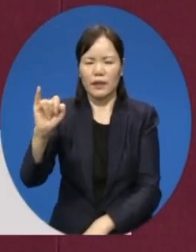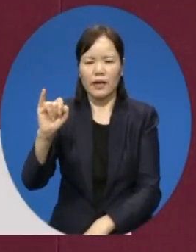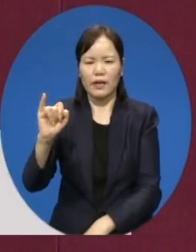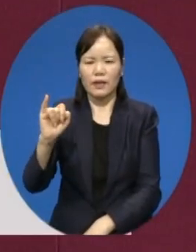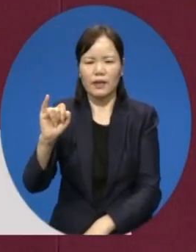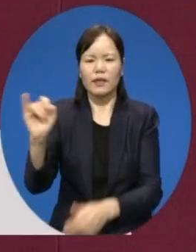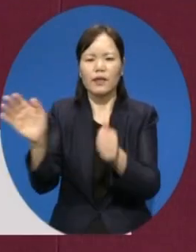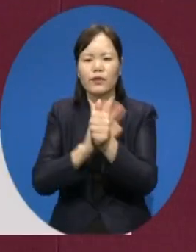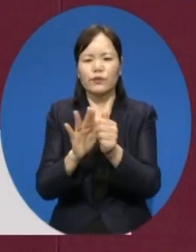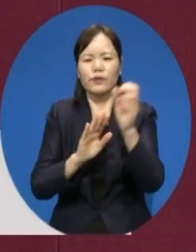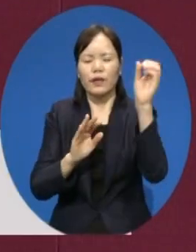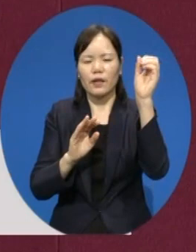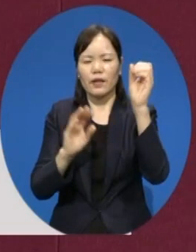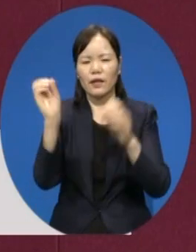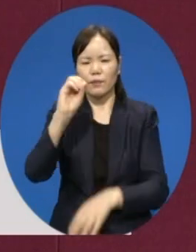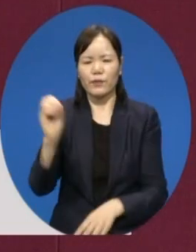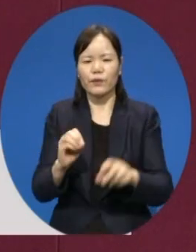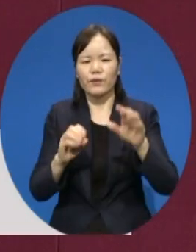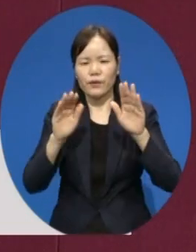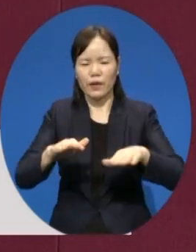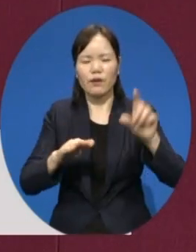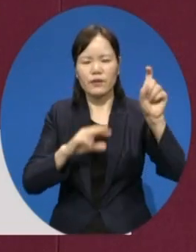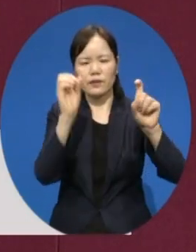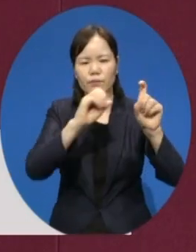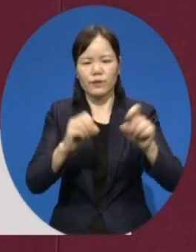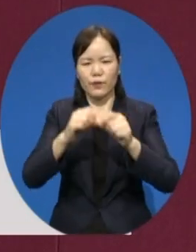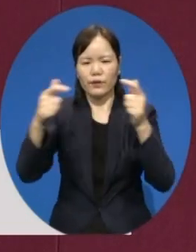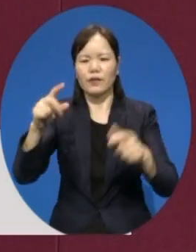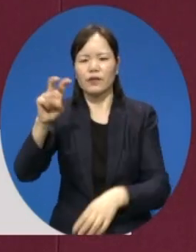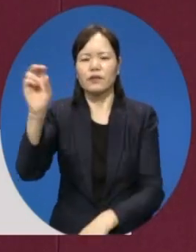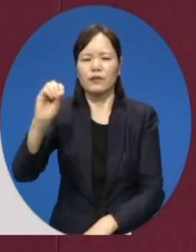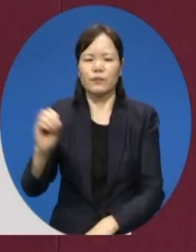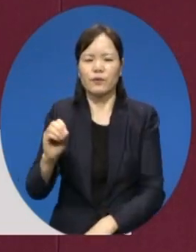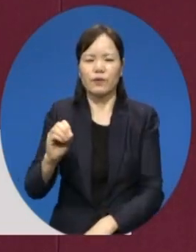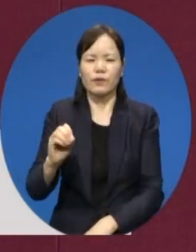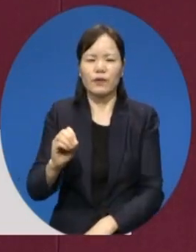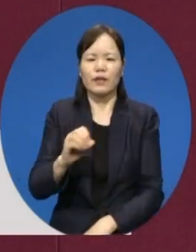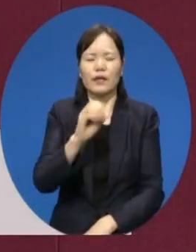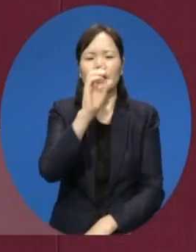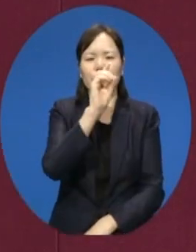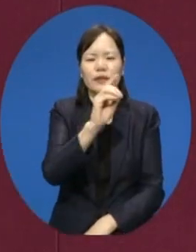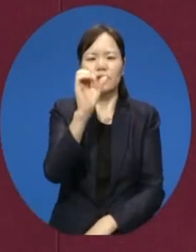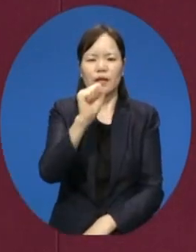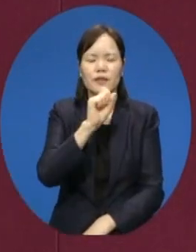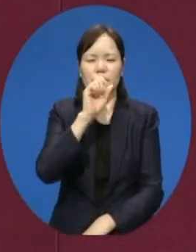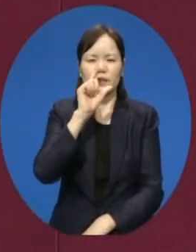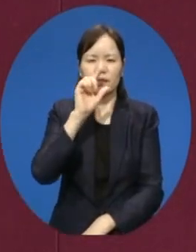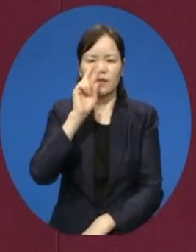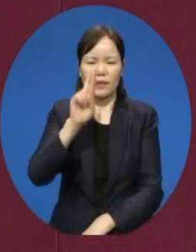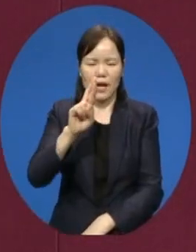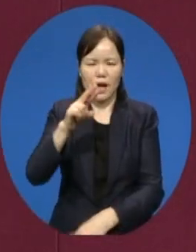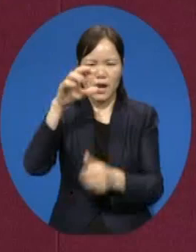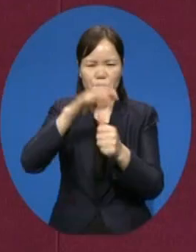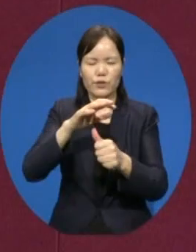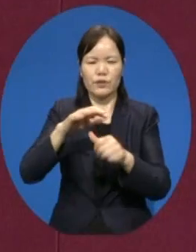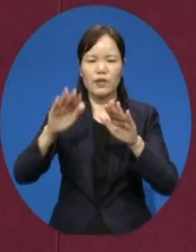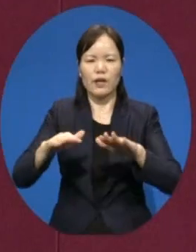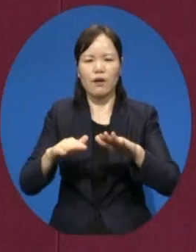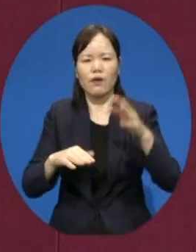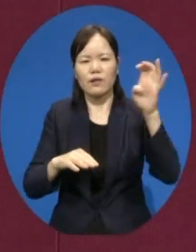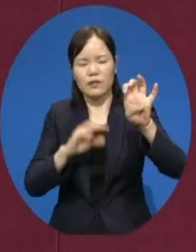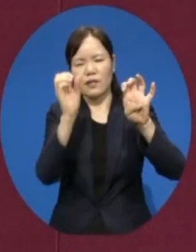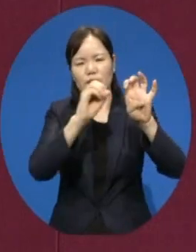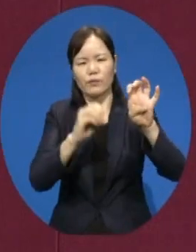10%포인트에서 20%포인트로 확대하고 DSR 규제 현행 40%에서